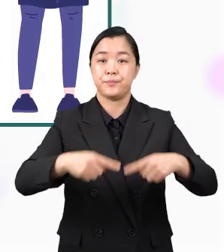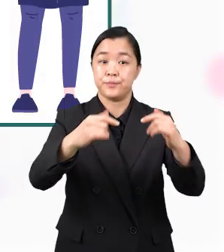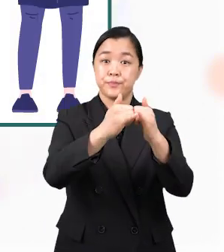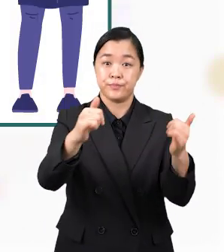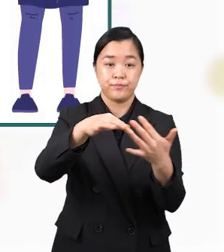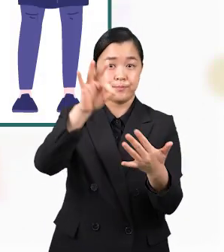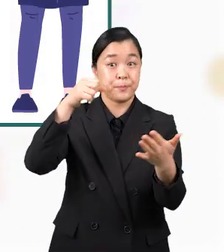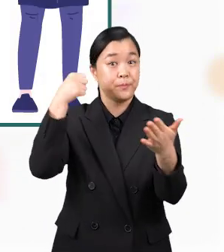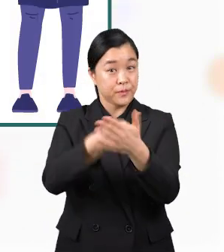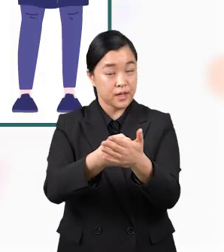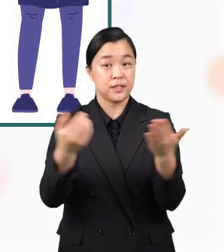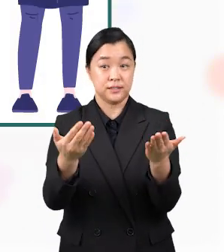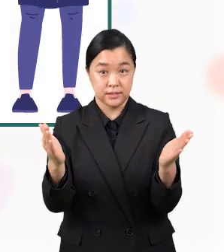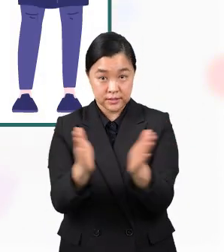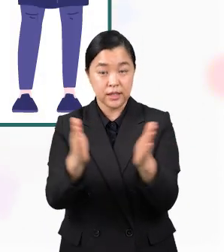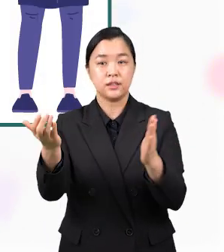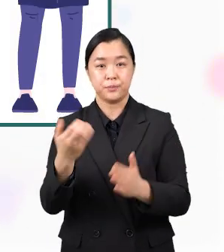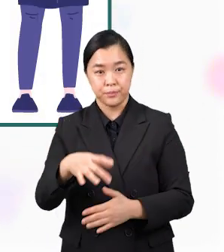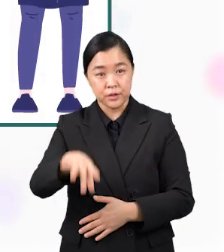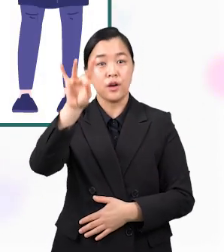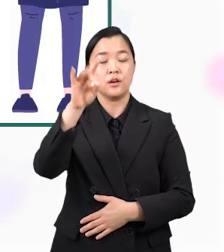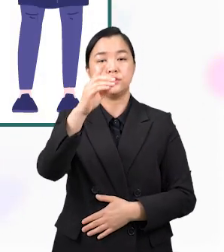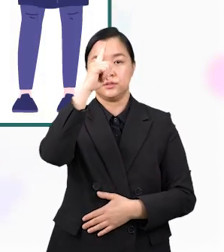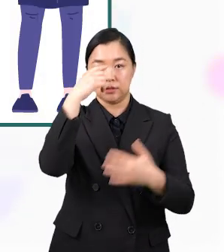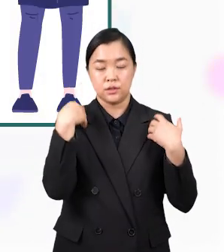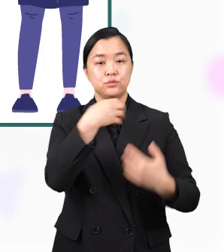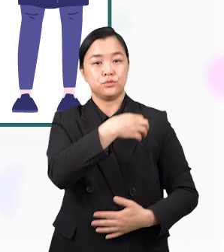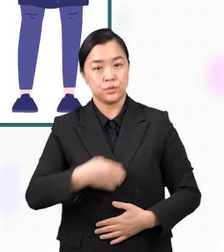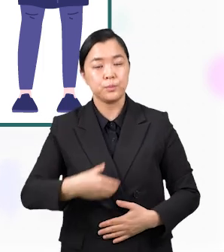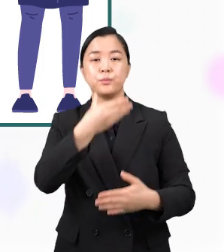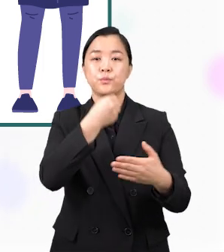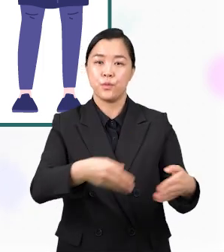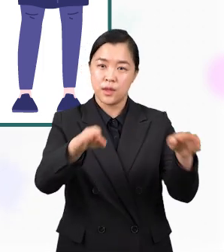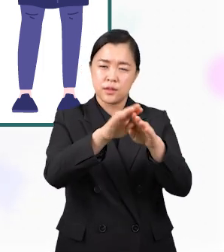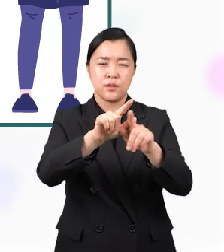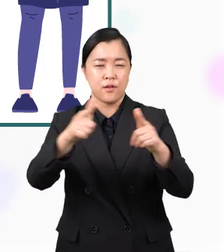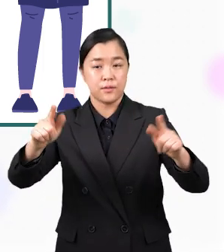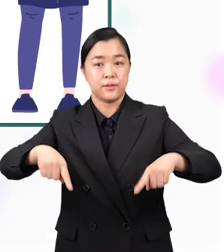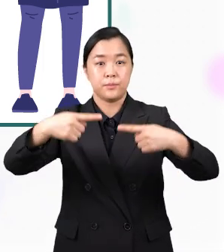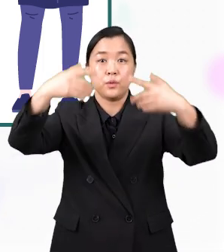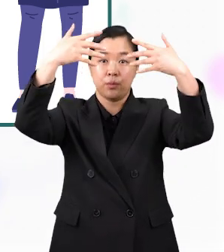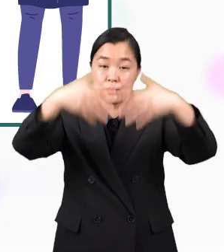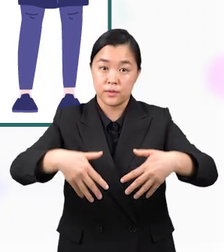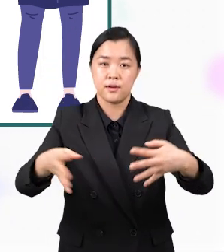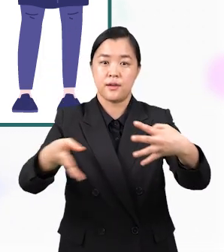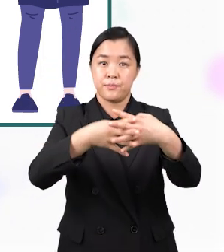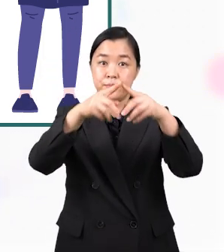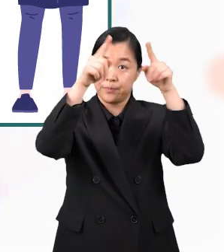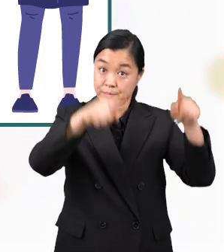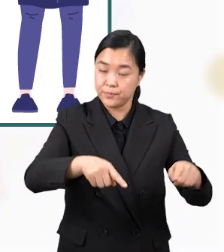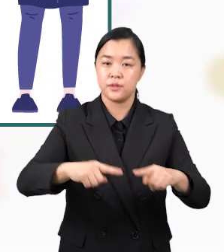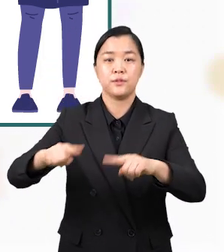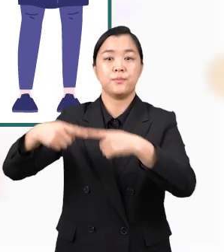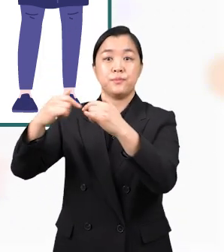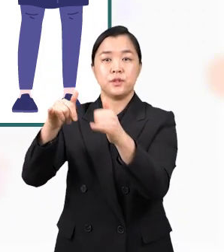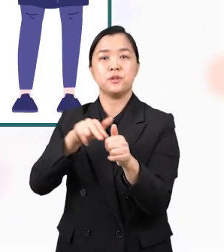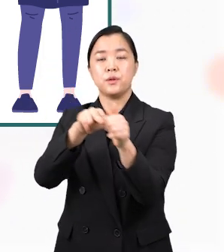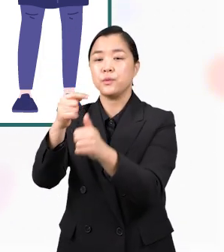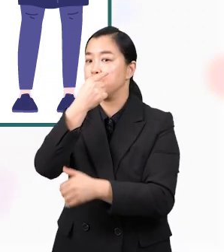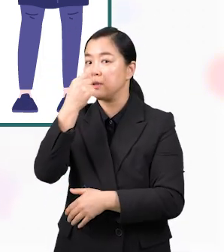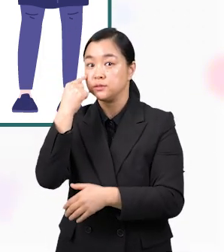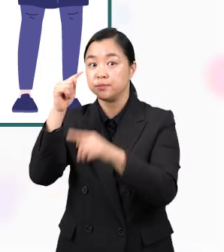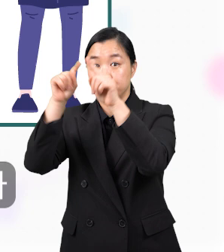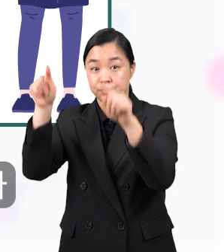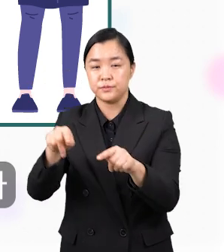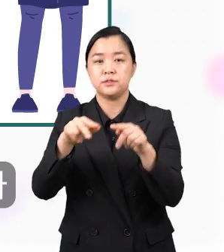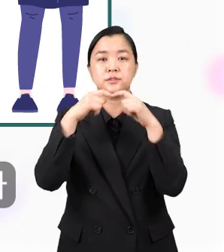사업에 참여자로 선정되면 이를 시작하기 전에 시, 군, 구청 또는 복지관 등과 참여 조건 합의서, 참여자 정보